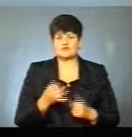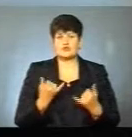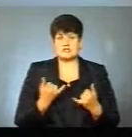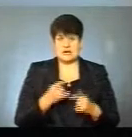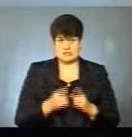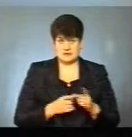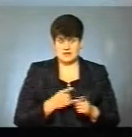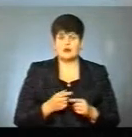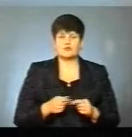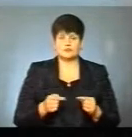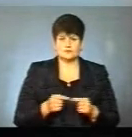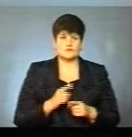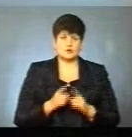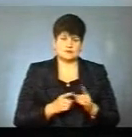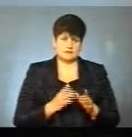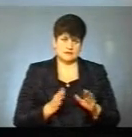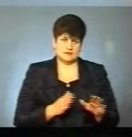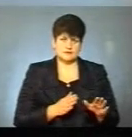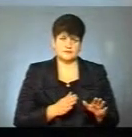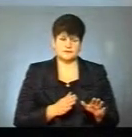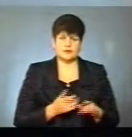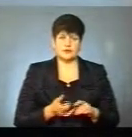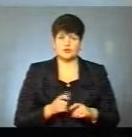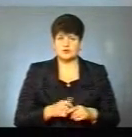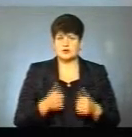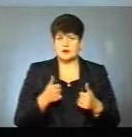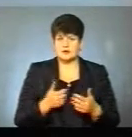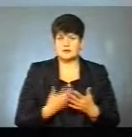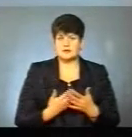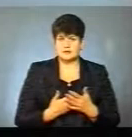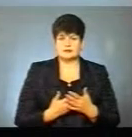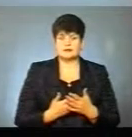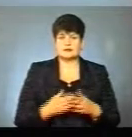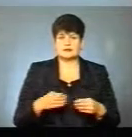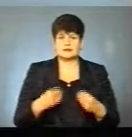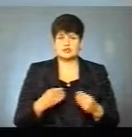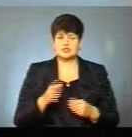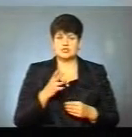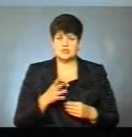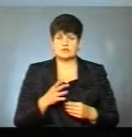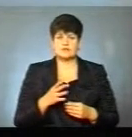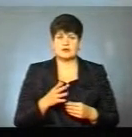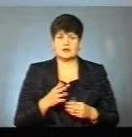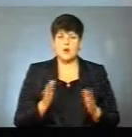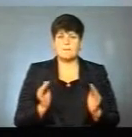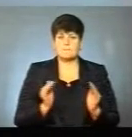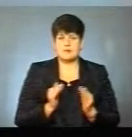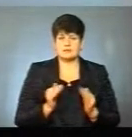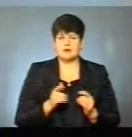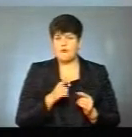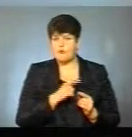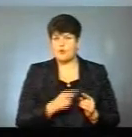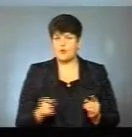змінилося, але воно зміниться, тому що дуже гарна приказка – дай час у час. Тобто в часових межах, в часовому